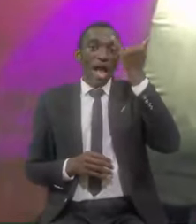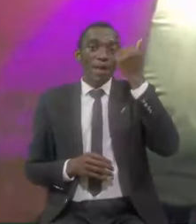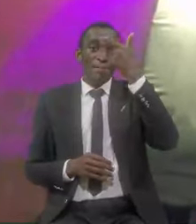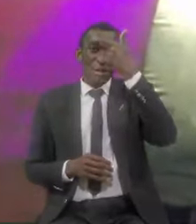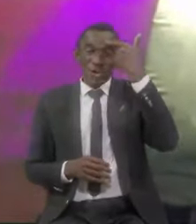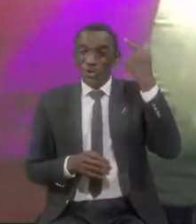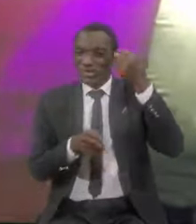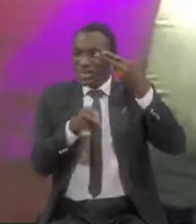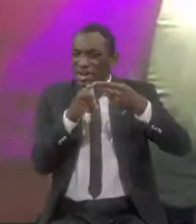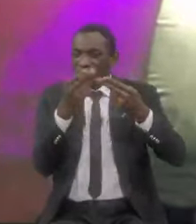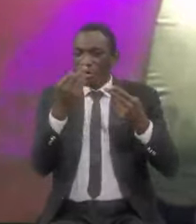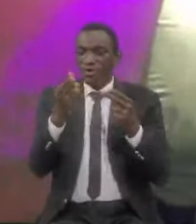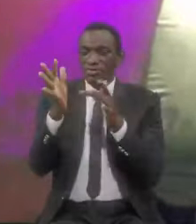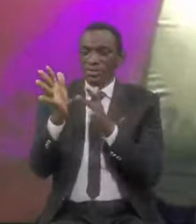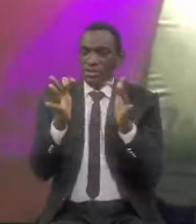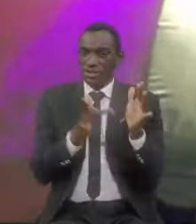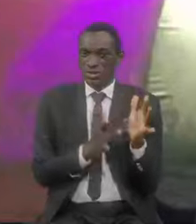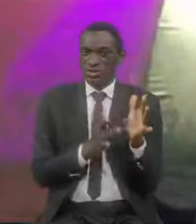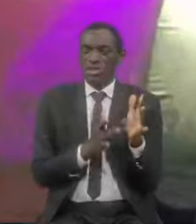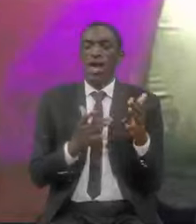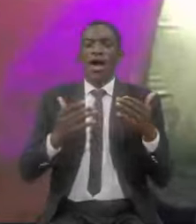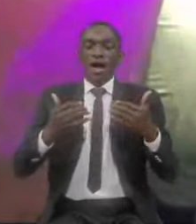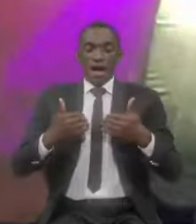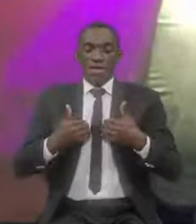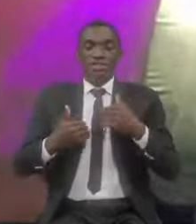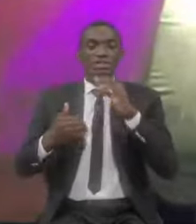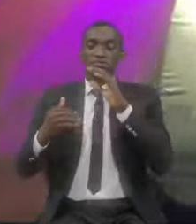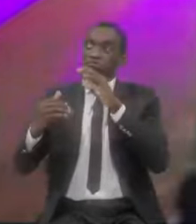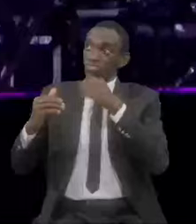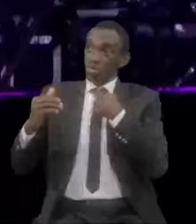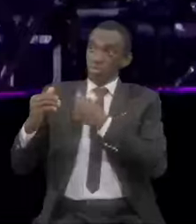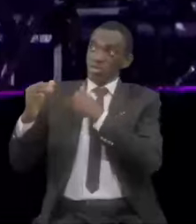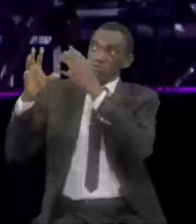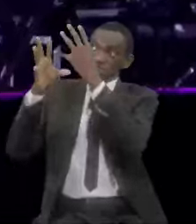parce que le nom de Jésus nous a été donné